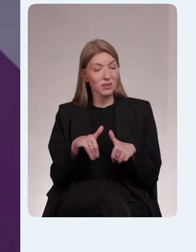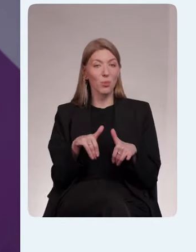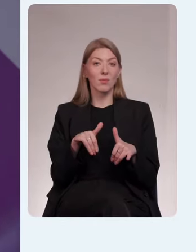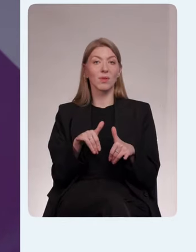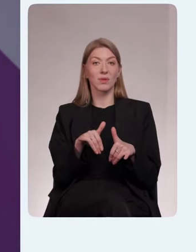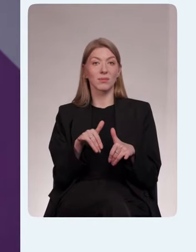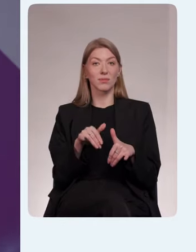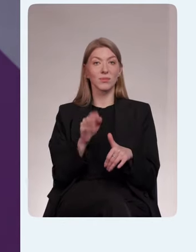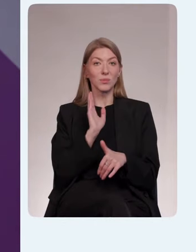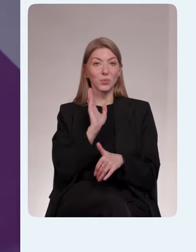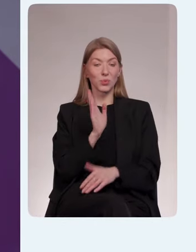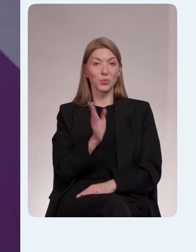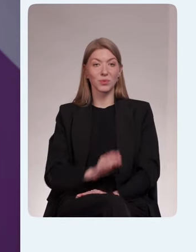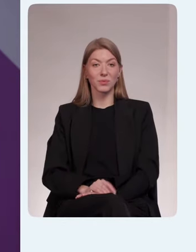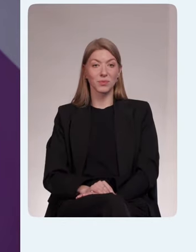да.